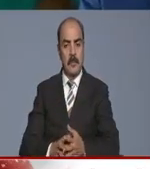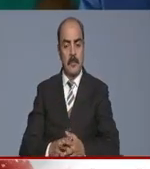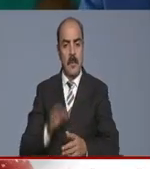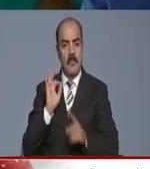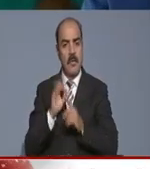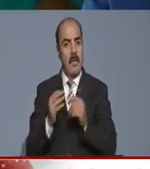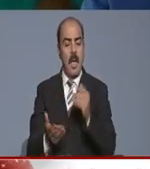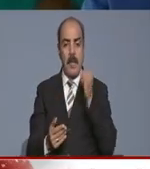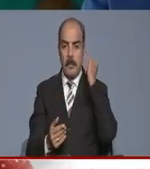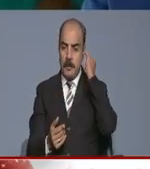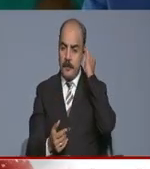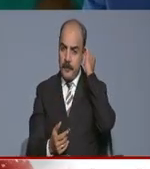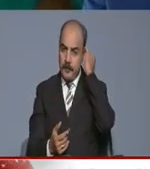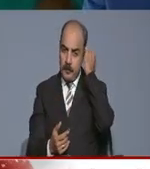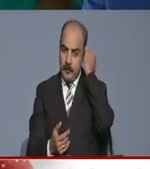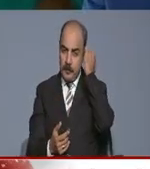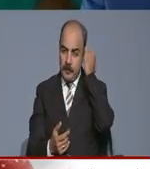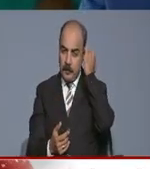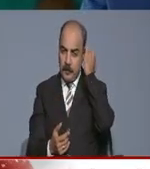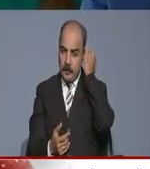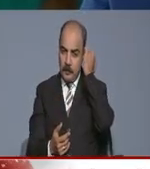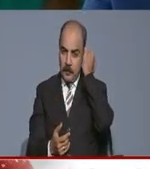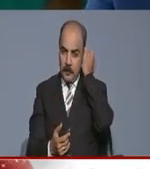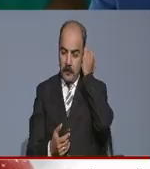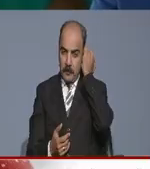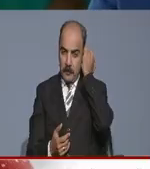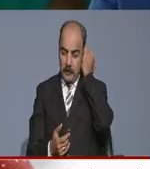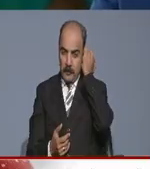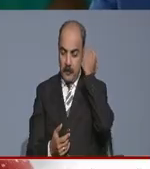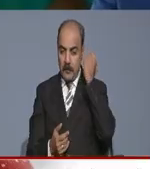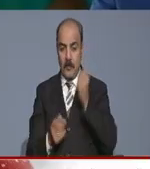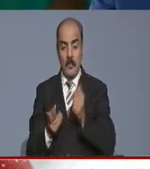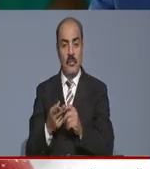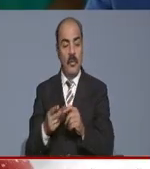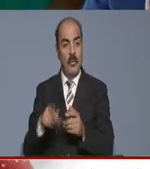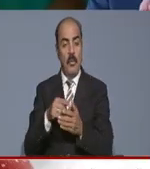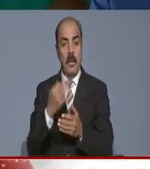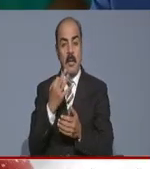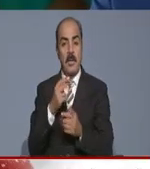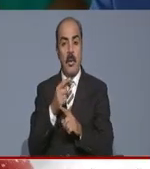أكثر، وشعوبنا تفوق